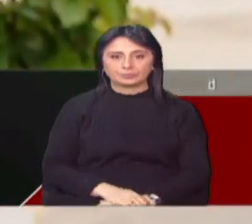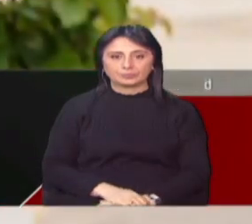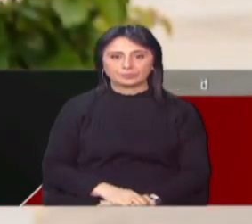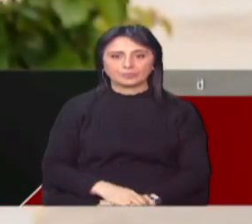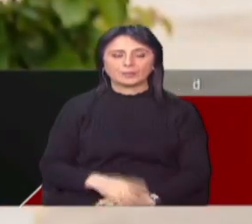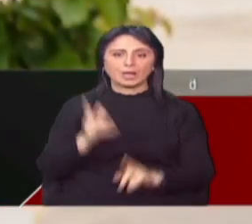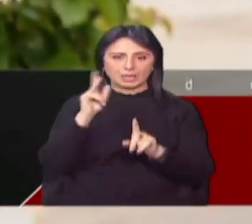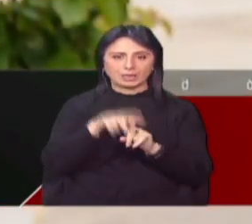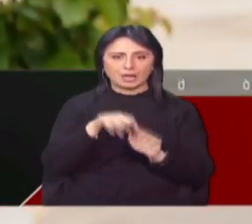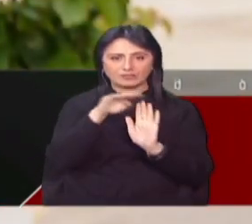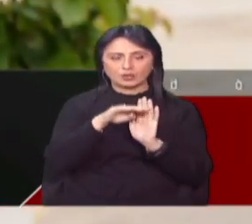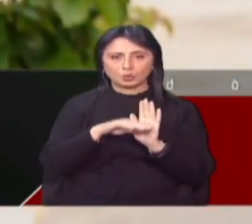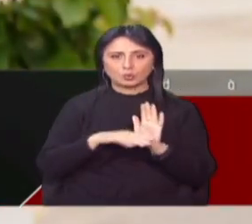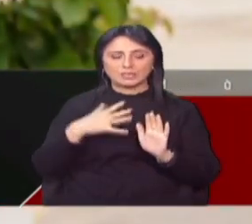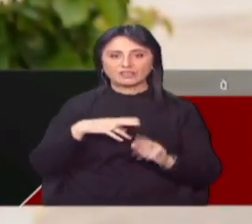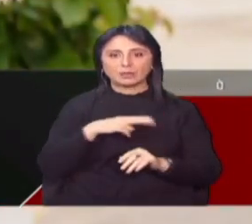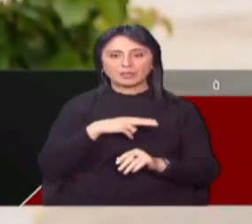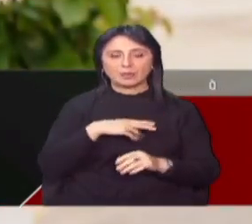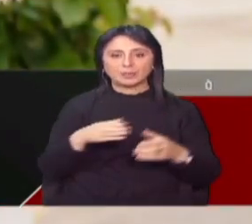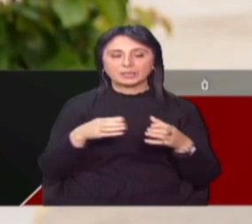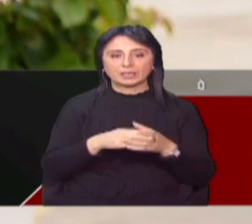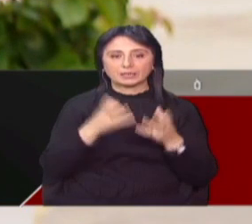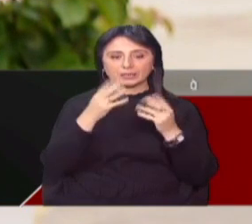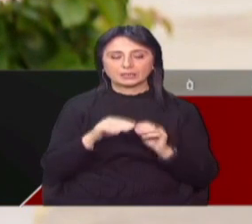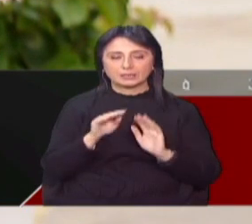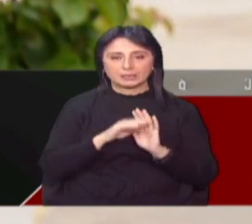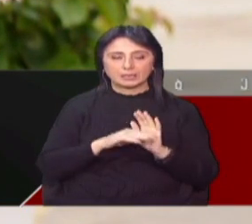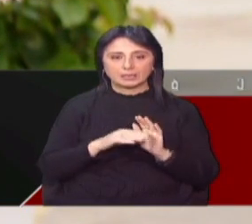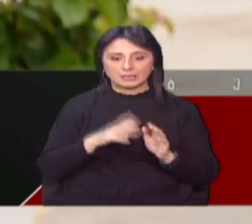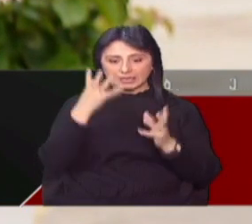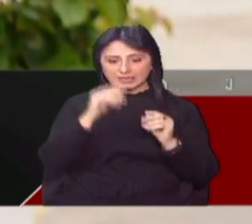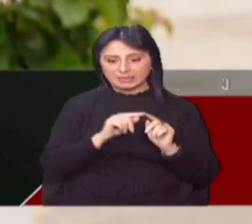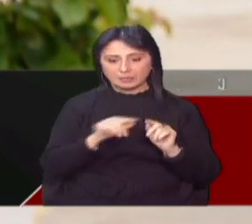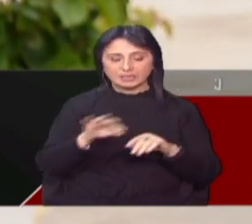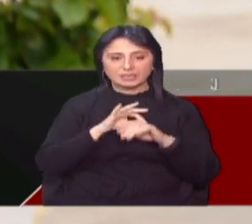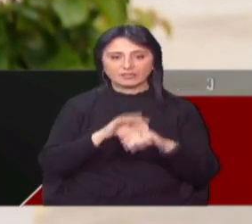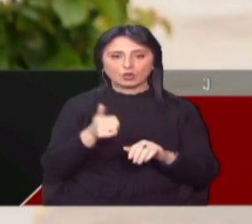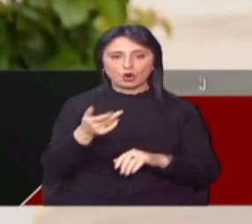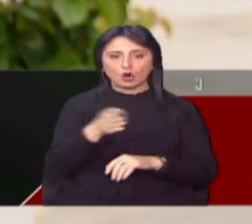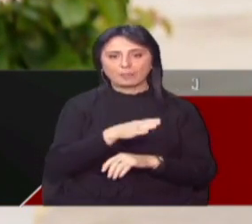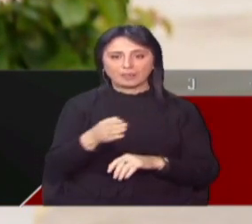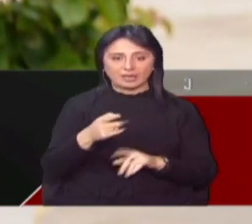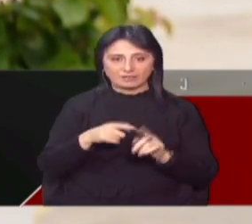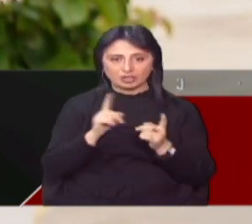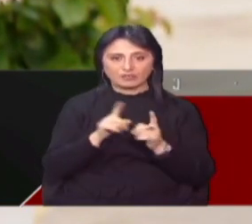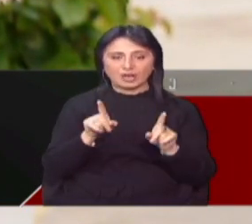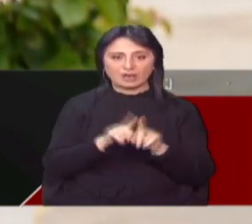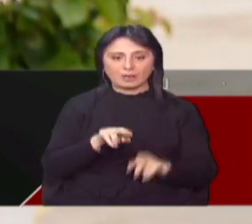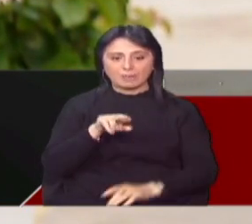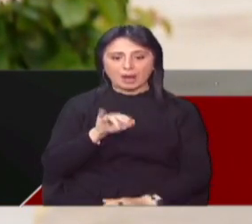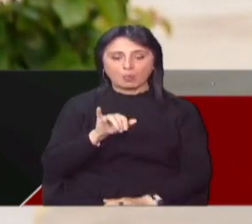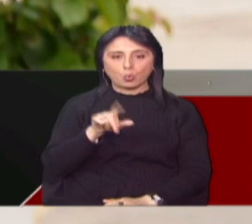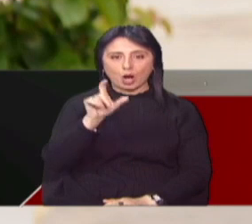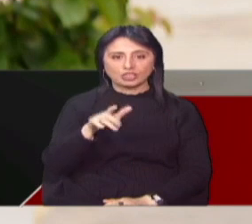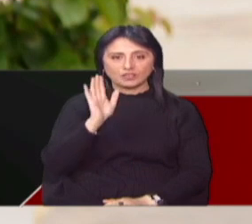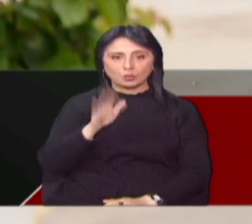საკმაოდ დატვირთული არის საქართველოს საპარლამენტო დელეგაციის დღის წესრიგი. დღის მანძილზე გაიმართება როგორც ორმხრივი შეხვედრები, ასევე შალვა